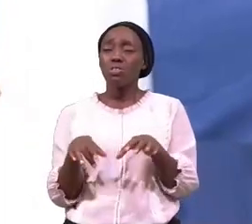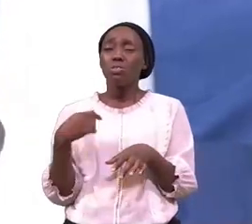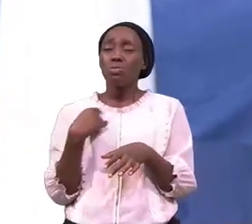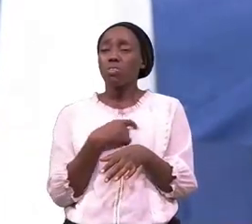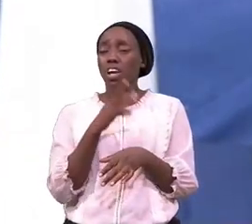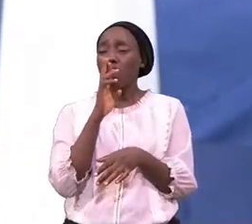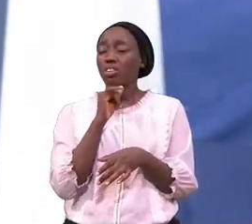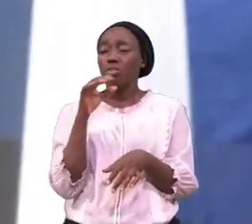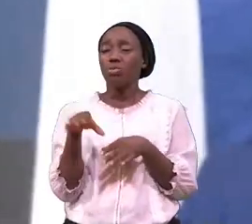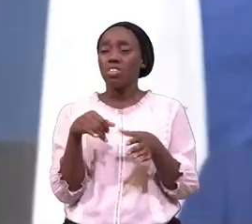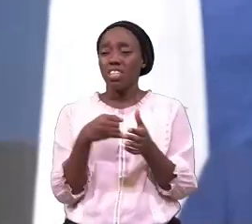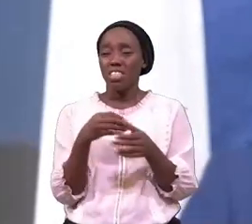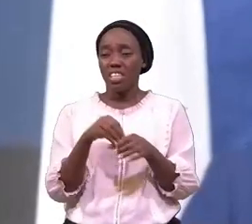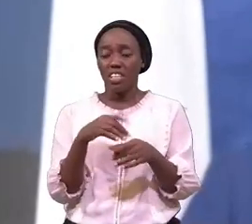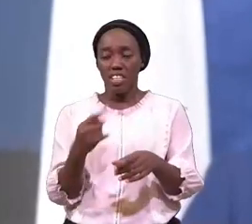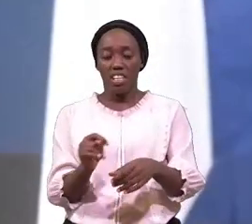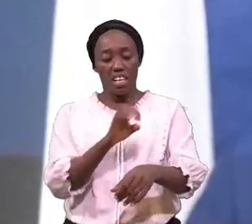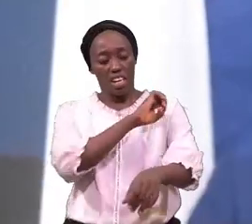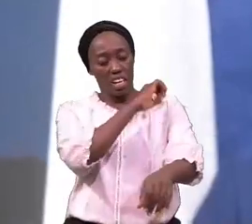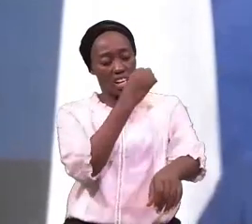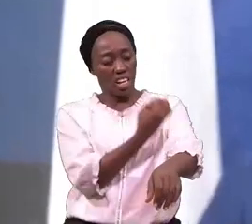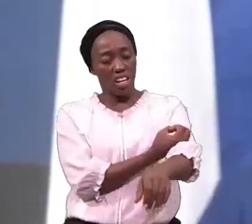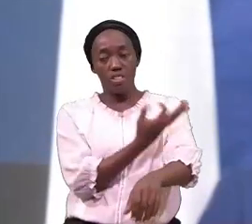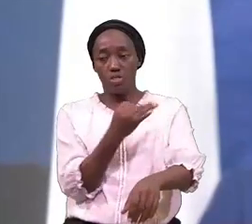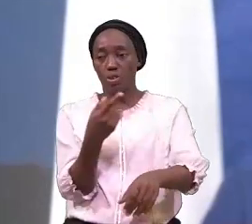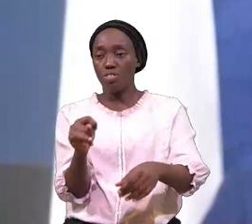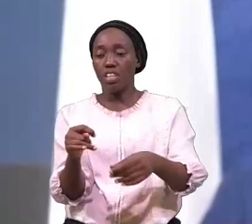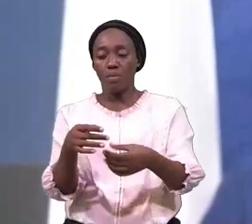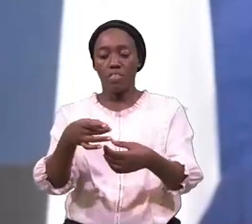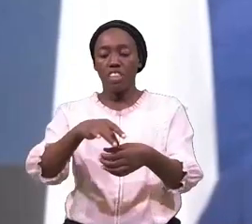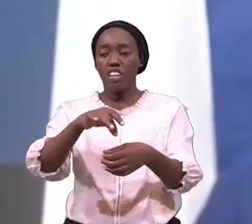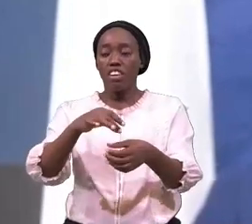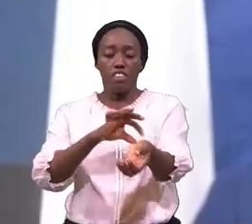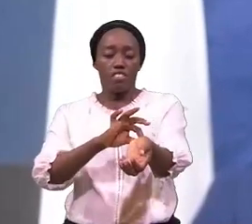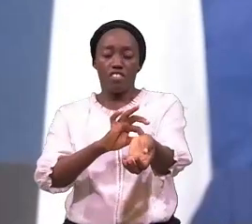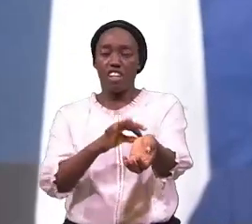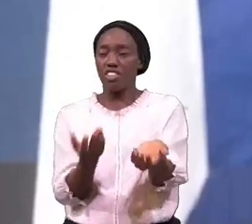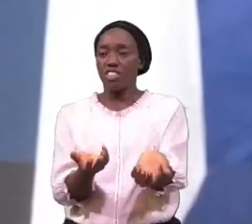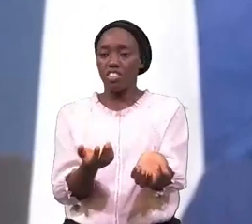Pour que ce que nous faisions, nous ne le fassions pas dans l'énergie de la chair.